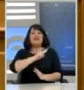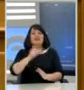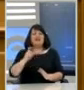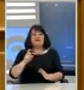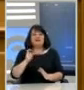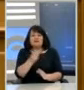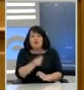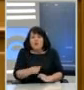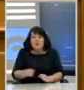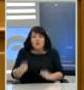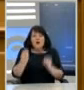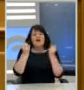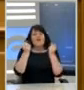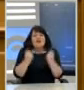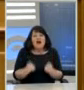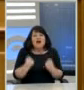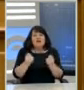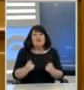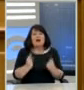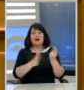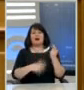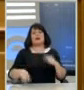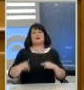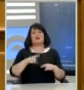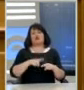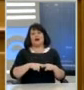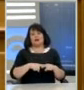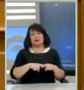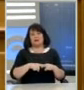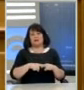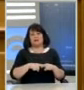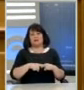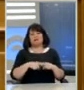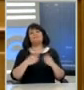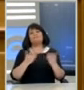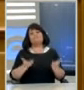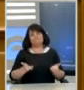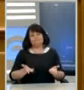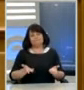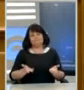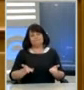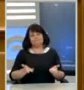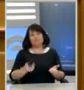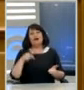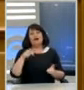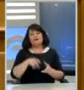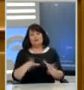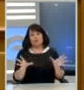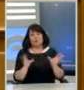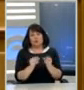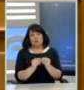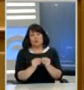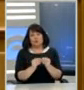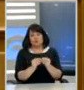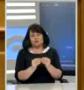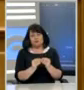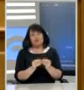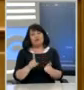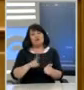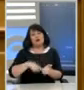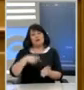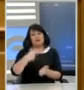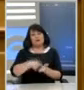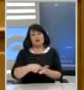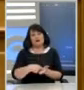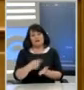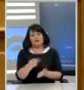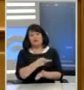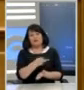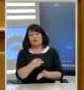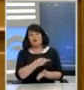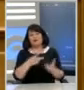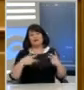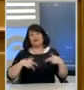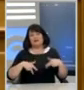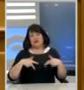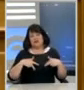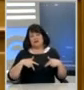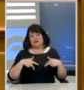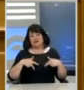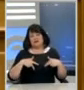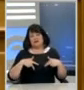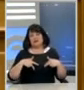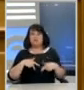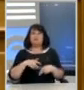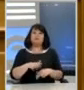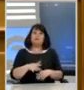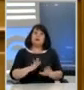πρόσθετα βάρη για τους Έλληνες. Αυτός είναι ο συνολικός λογαριασμός Τσίπρα Καμένου.